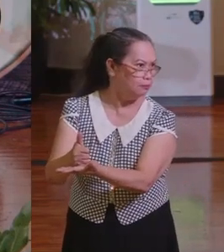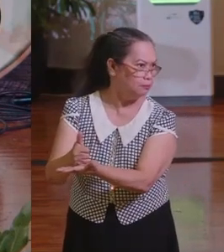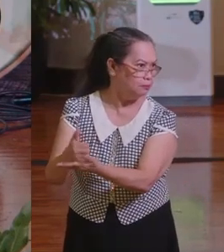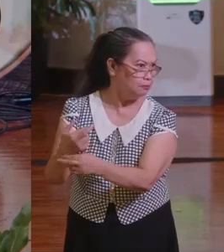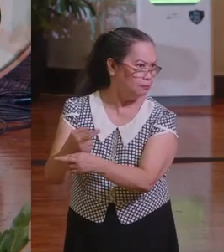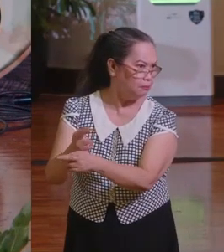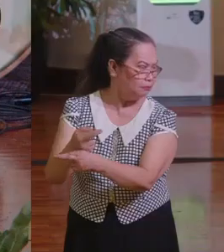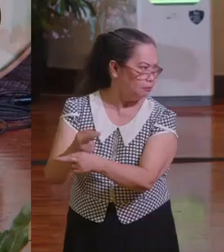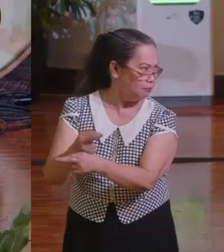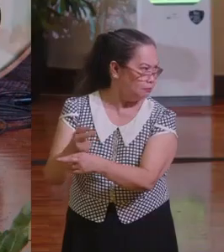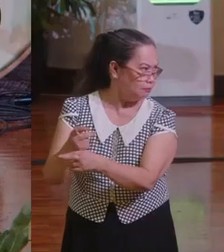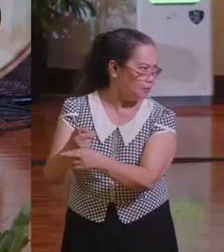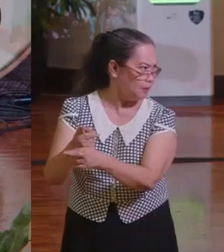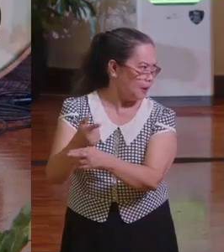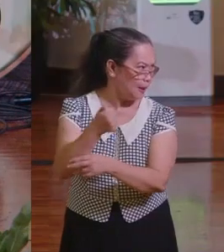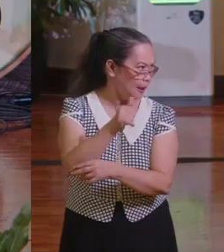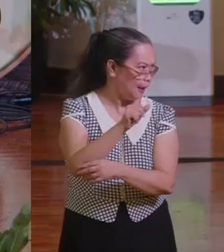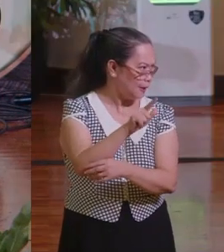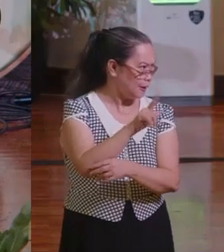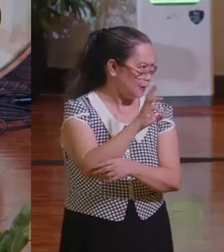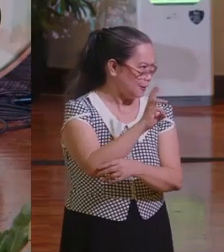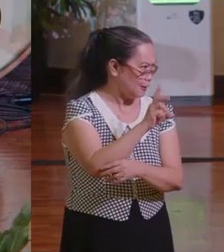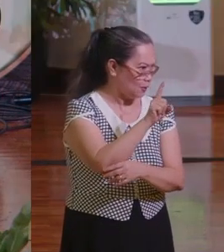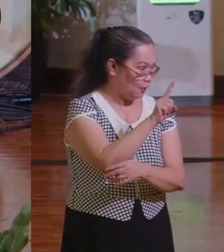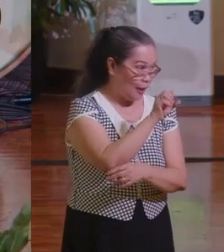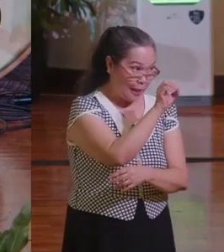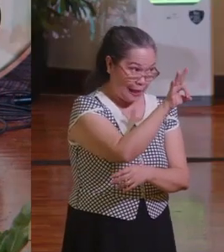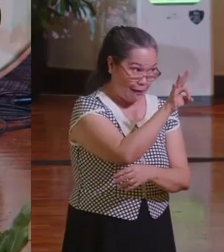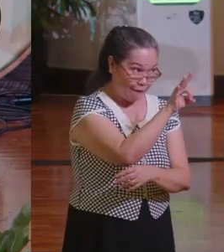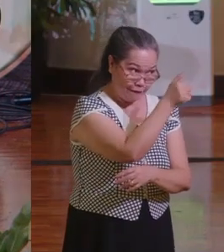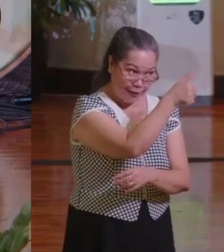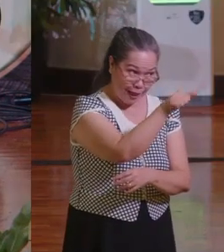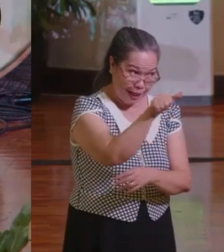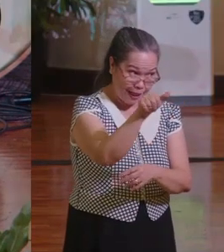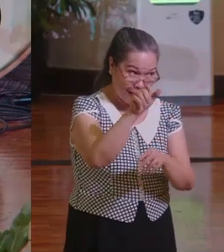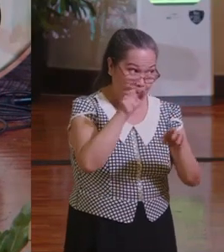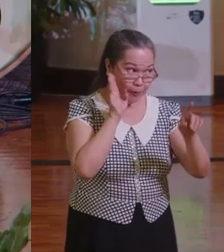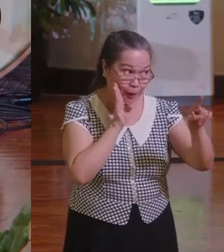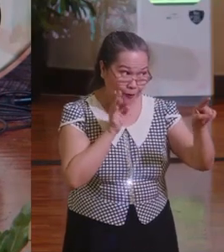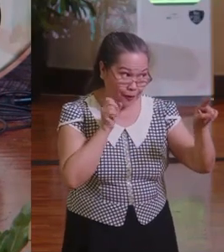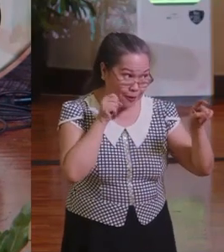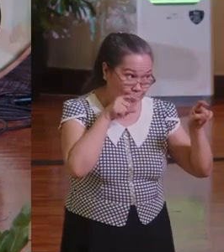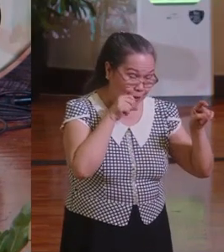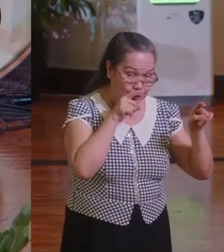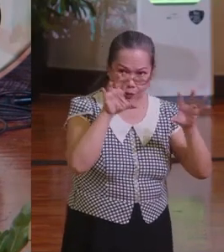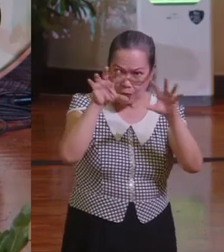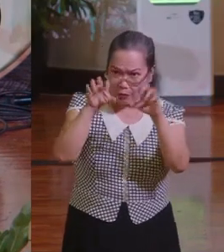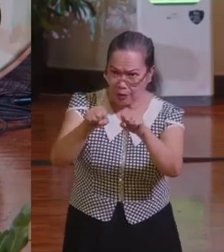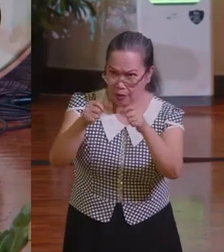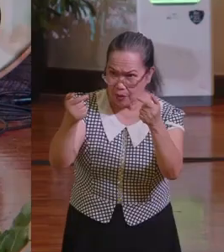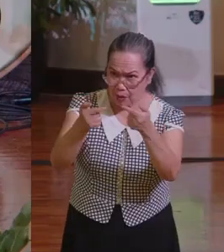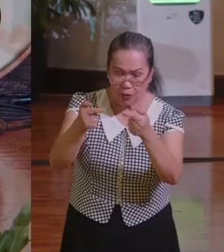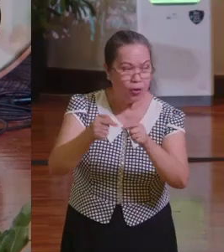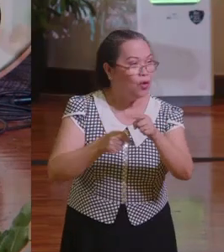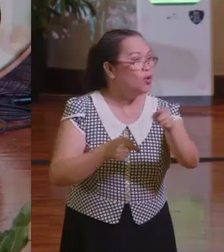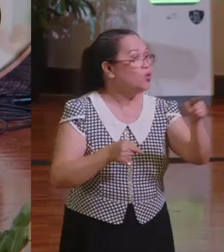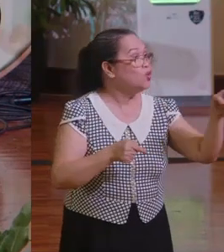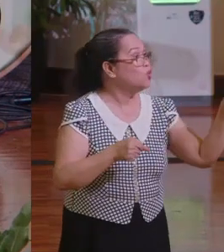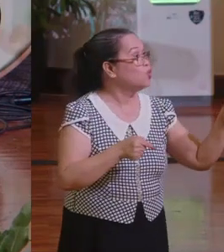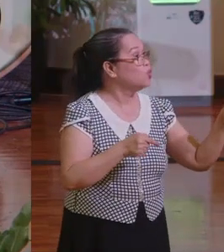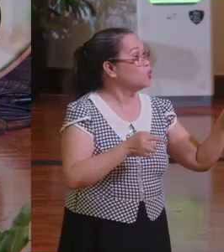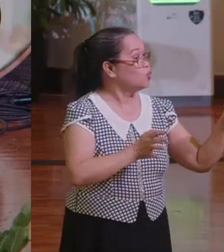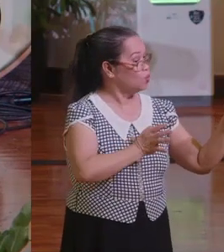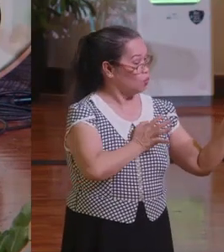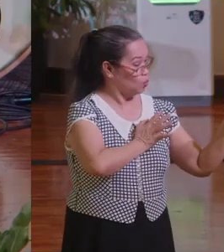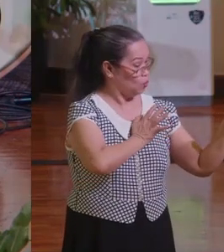Galatians 6:1, verse 1. Brothers, if anyone is caught in any transgression, you who are spiritual should restore him